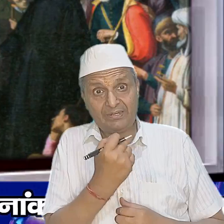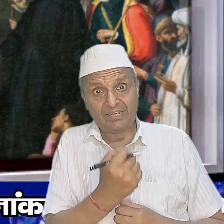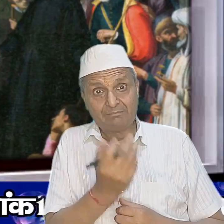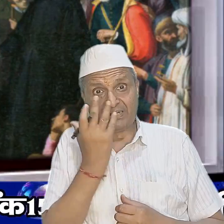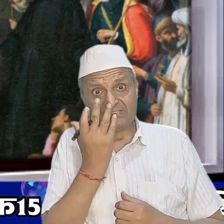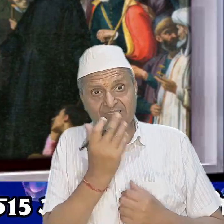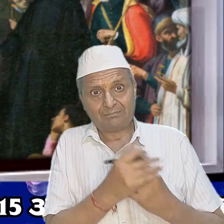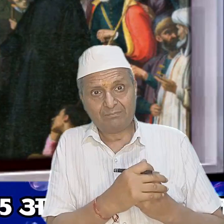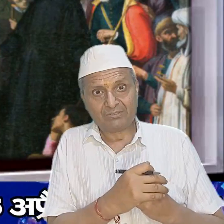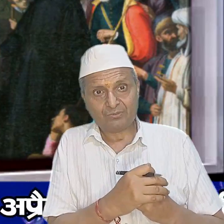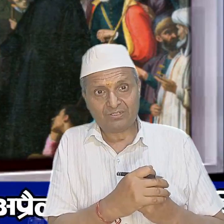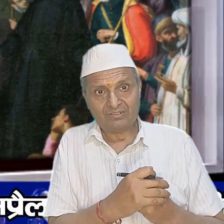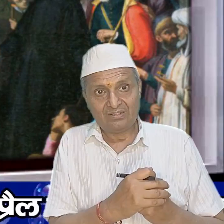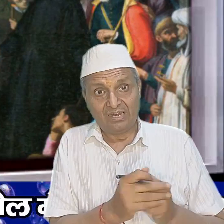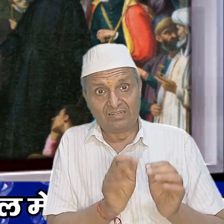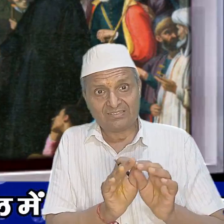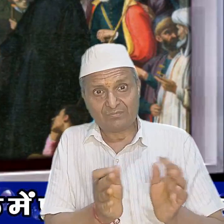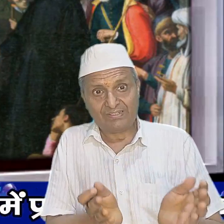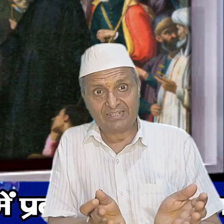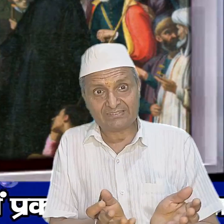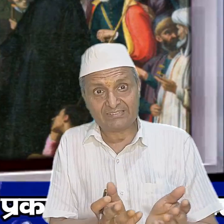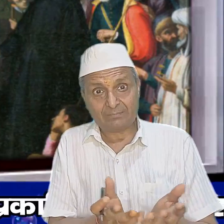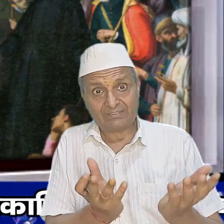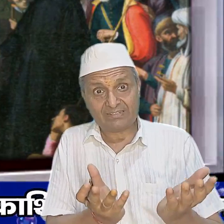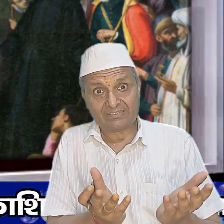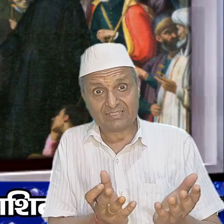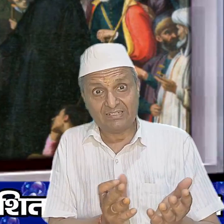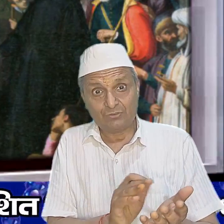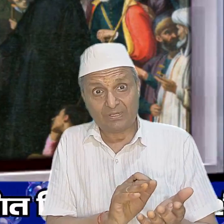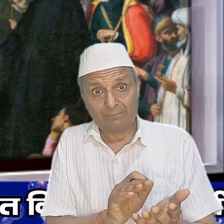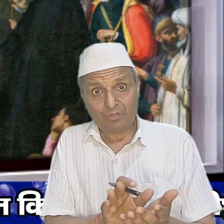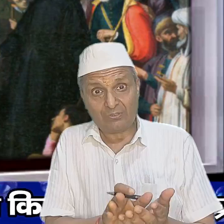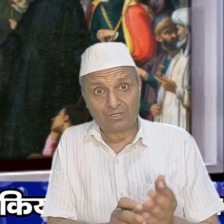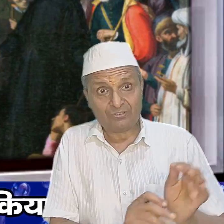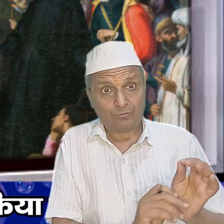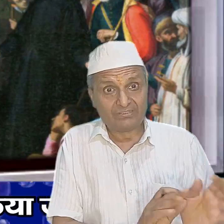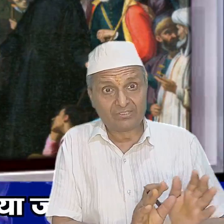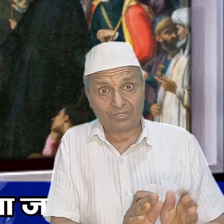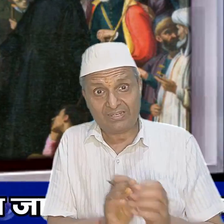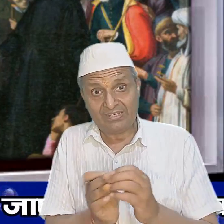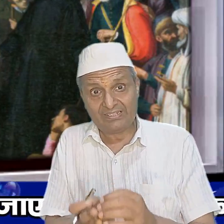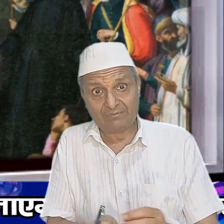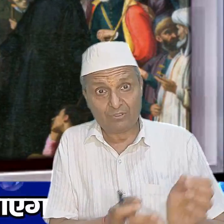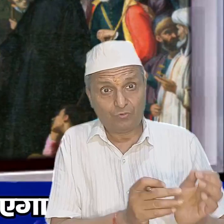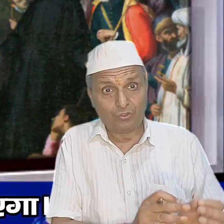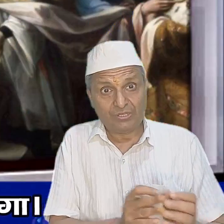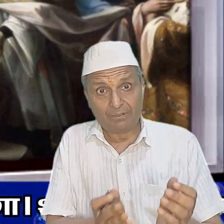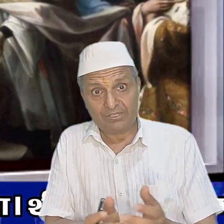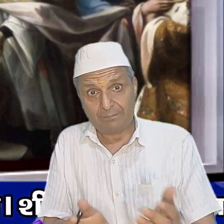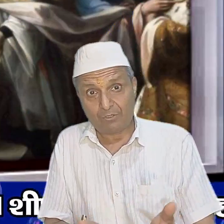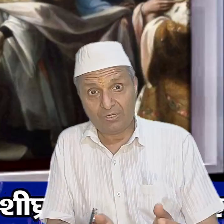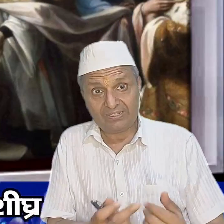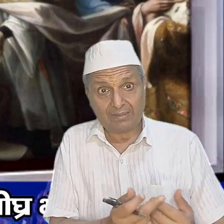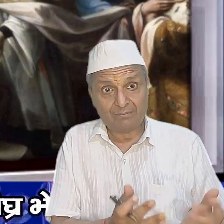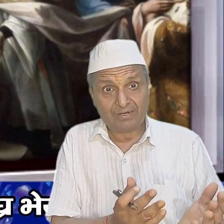है, भेष पादरी का था, एक चर्च में पादरी था, उसे कहते तुम चले जाओ वहाँ पर, क्योंकि वहाँ पर इस तरह की स्पीच करता था। दोनों को भेज तो लिस्बन